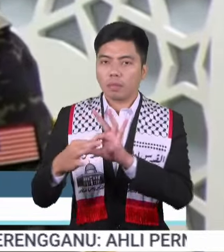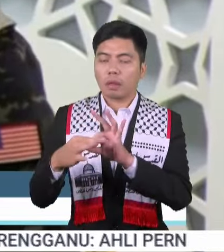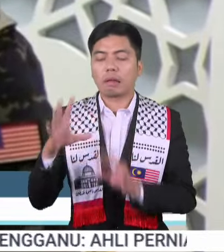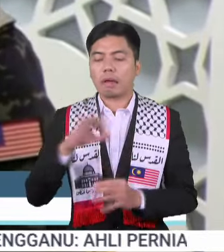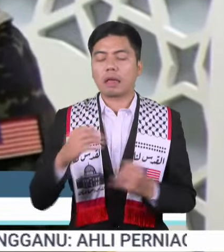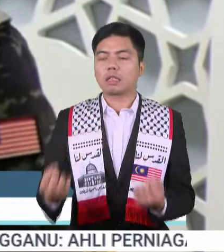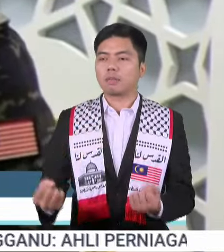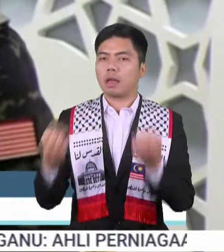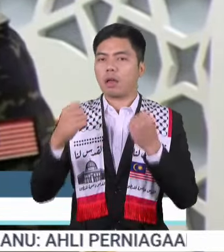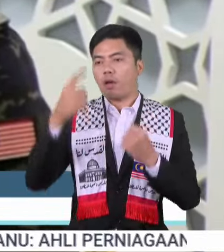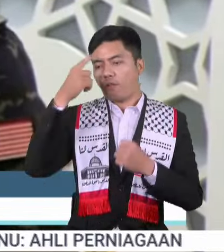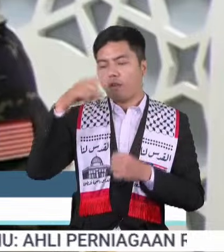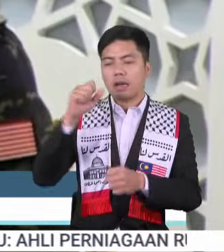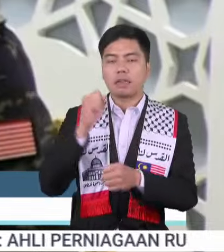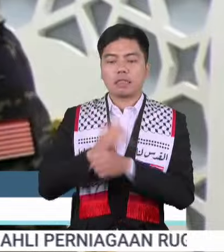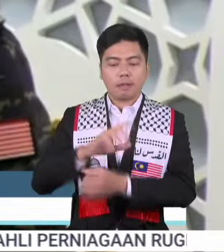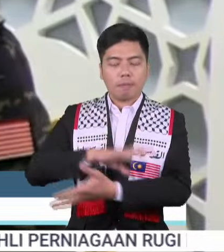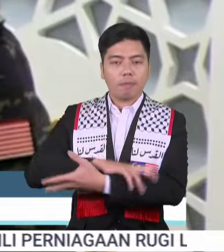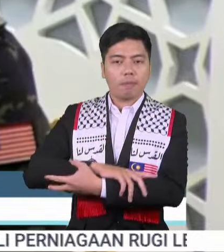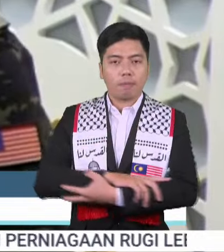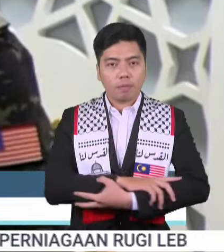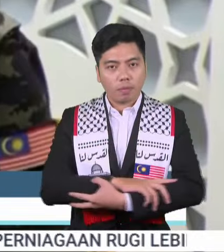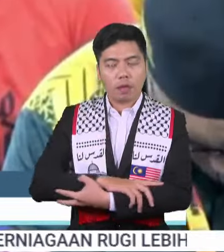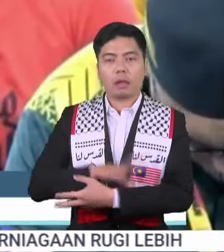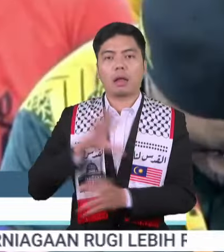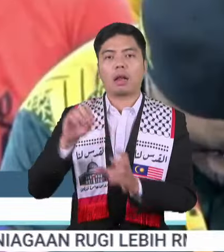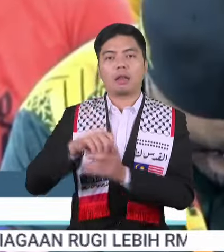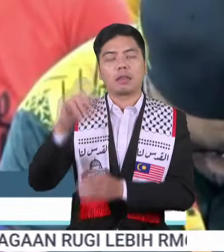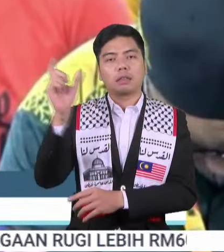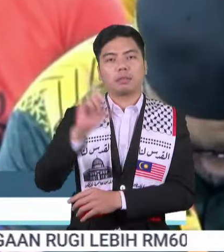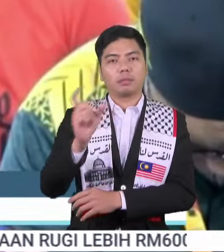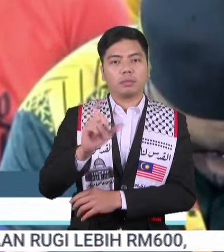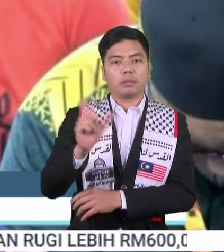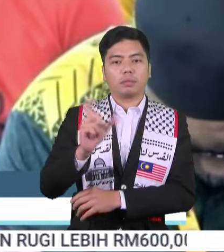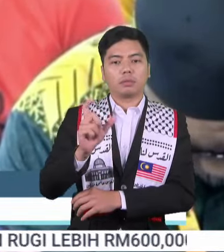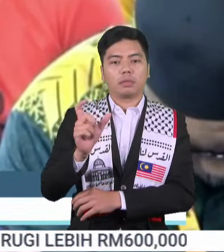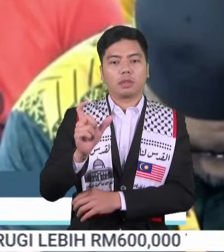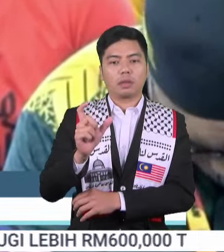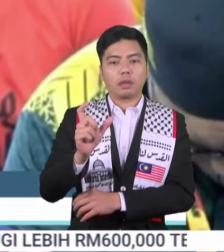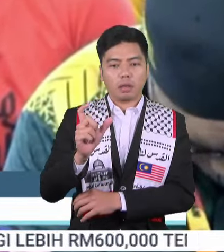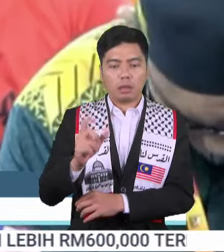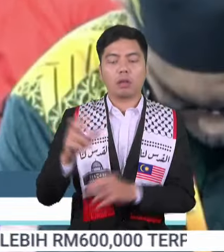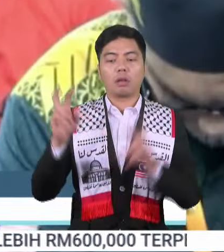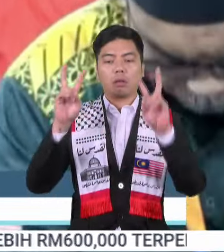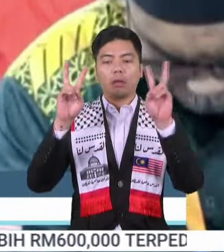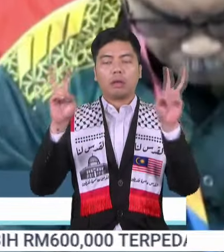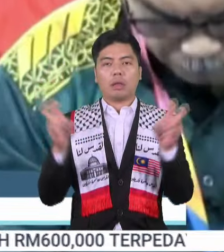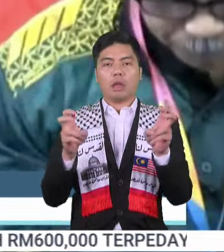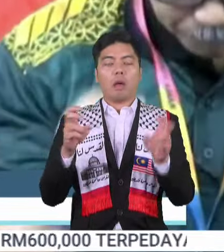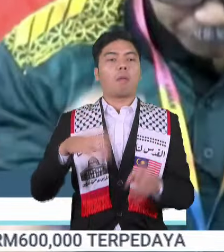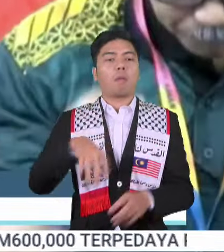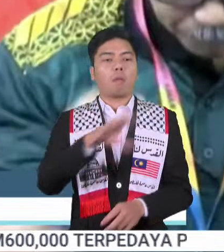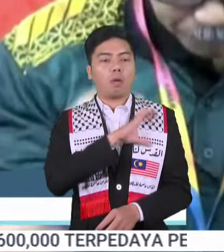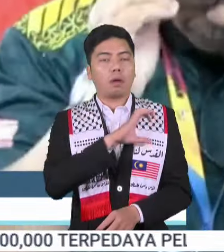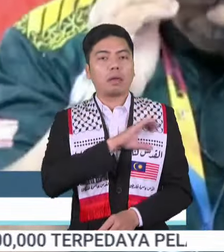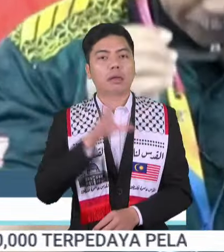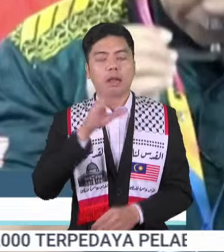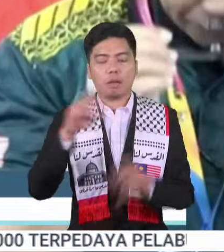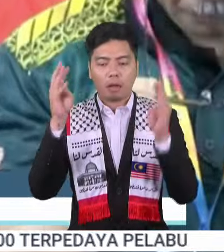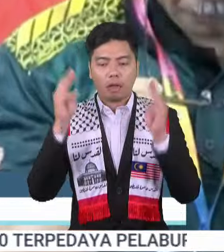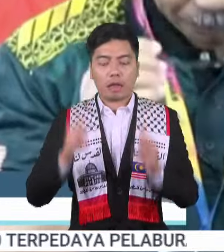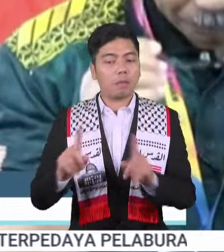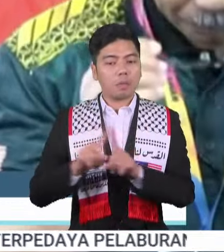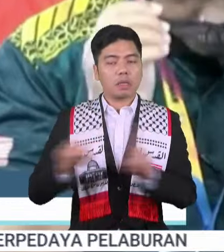semangat kerjasama di dalam konteks kesatuan ummah. Bertempatan dengan tema polis dan masyarakat berpisah tiada, majlis pada hari